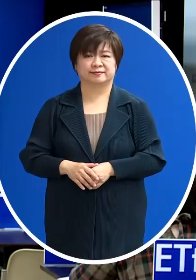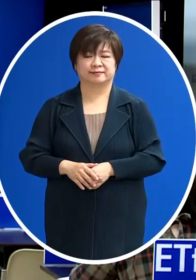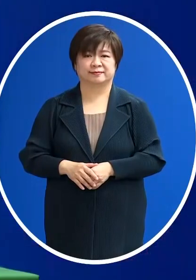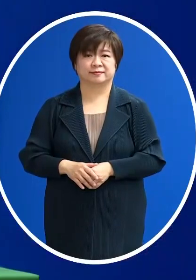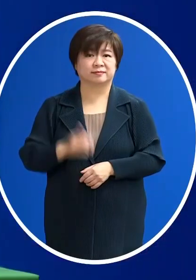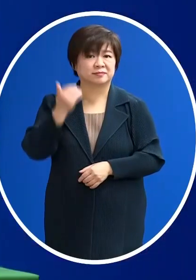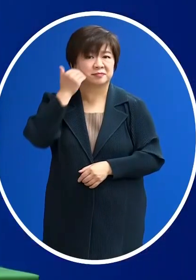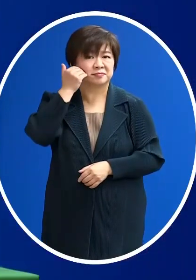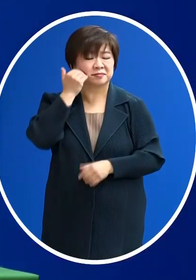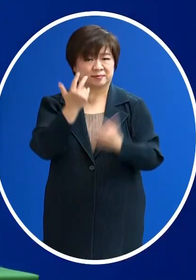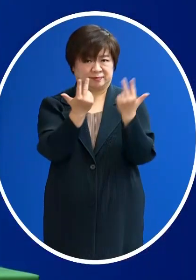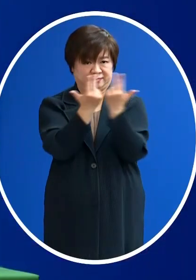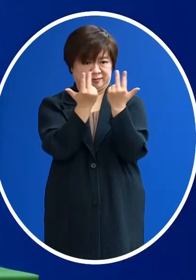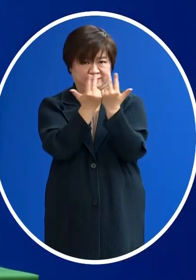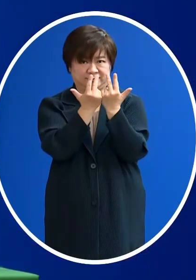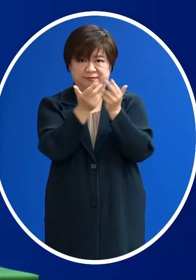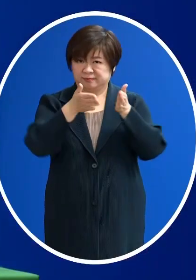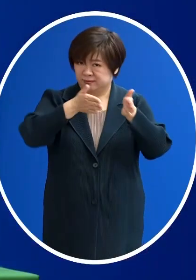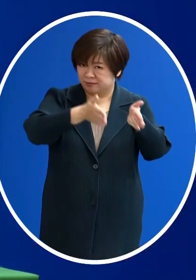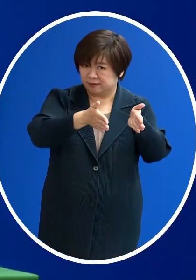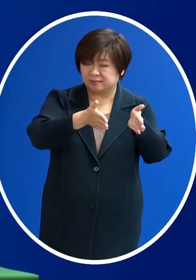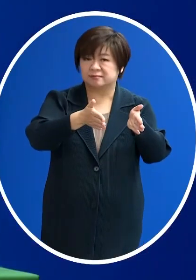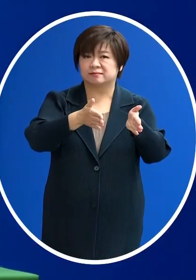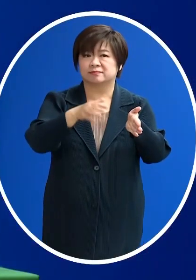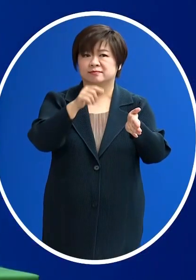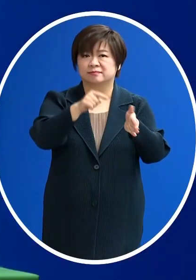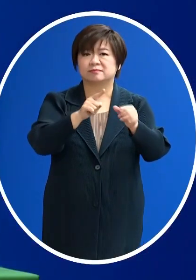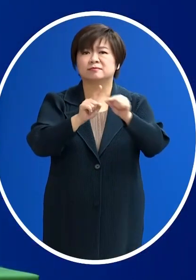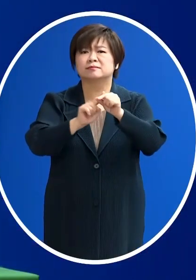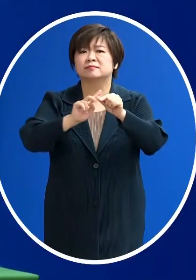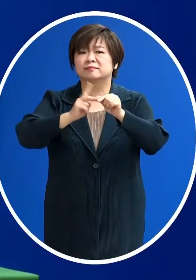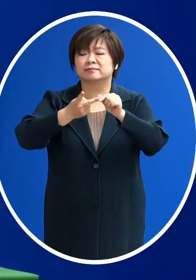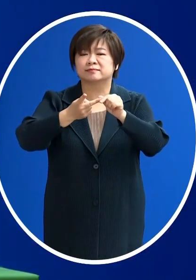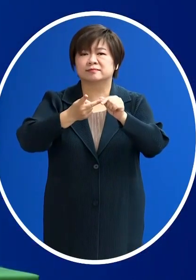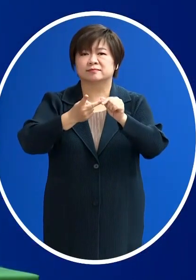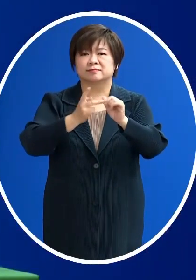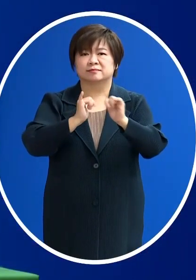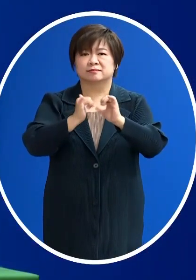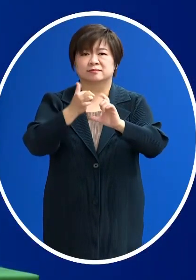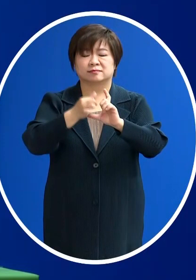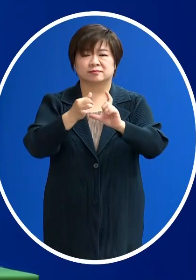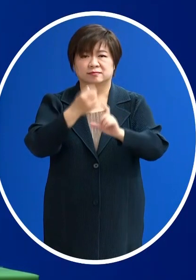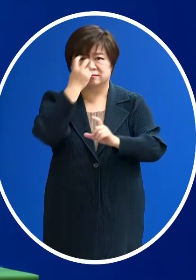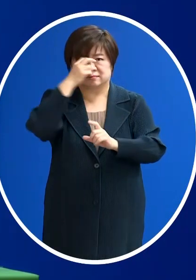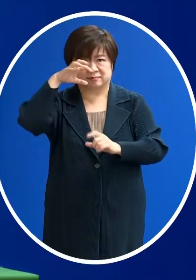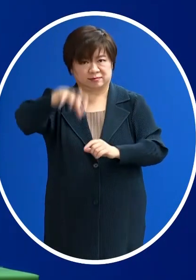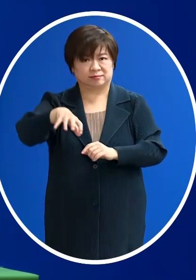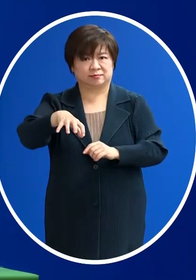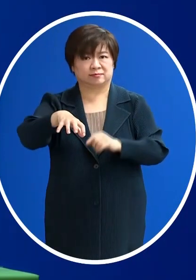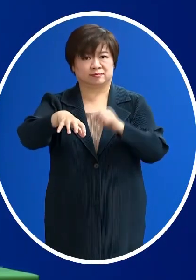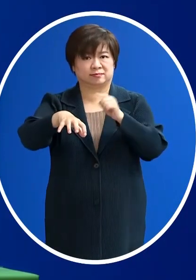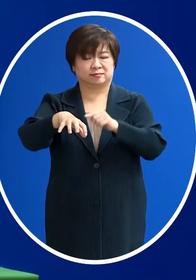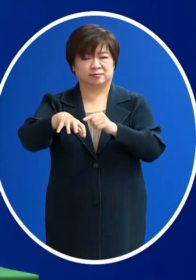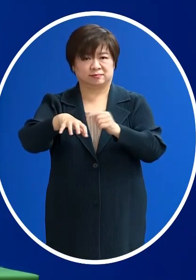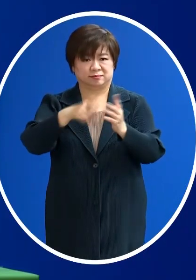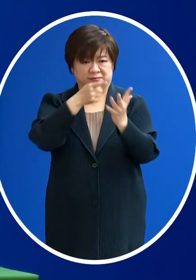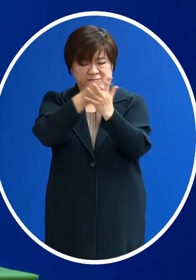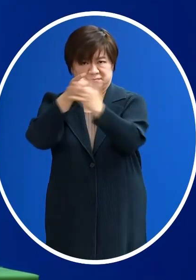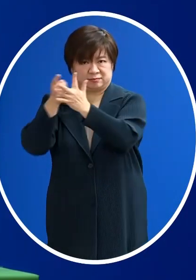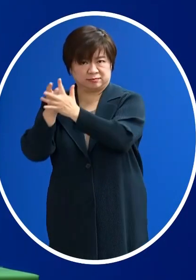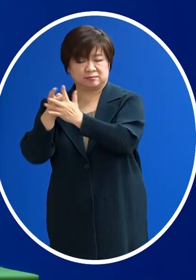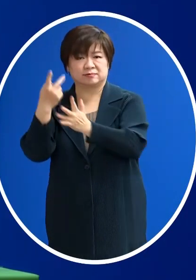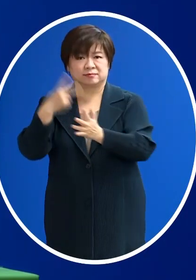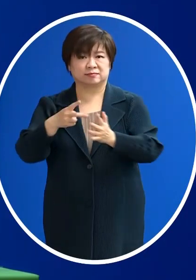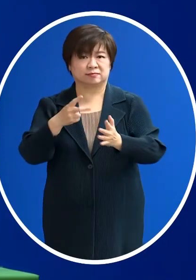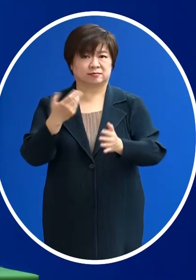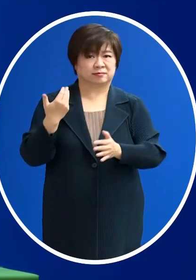如果是新北这个部分的话，那当然它中和这边社区筛检站相关验出来的个案，以及先